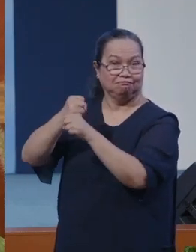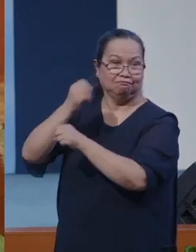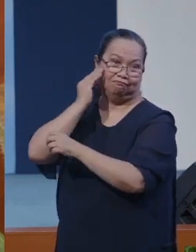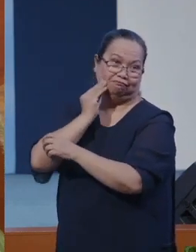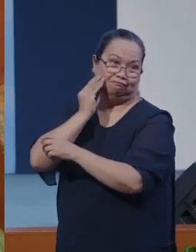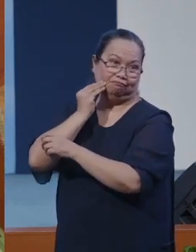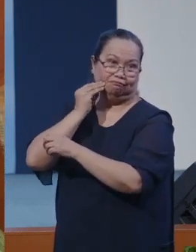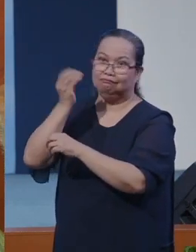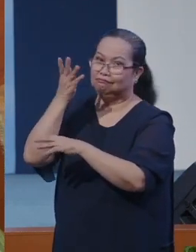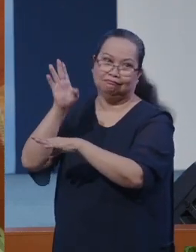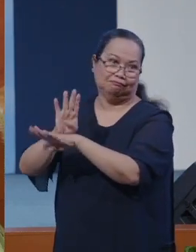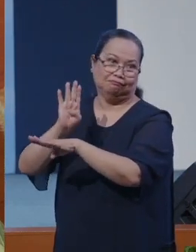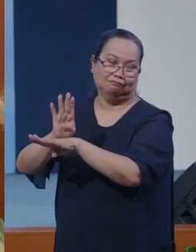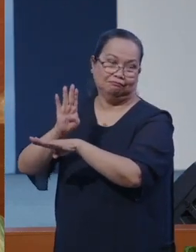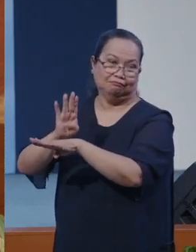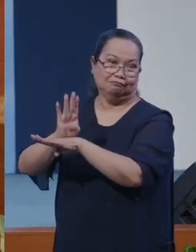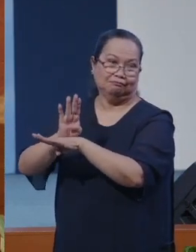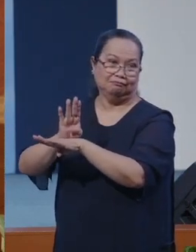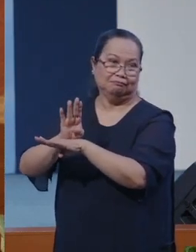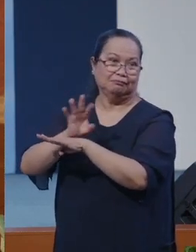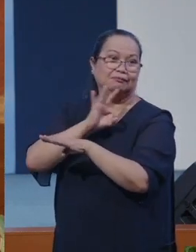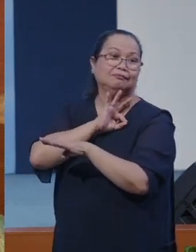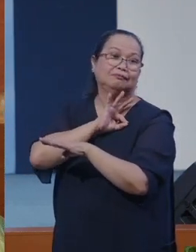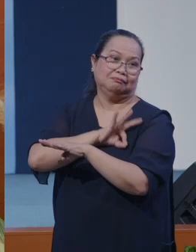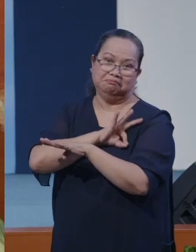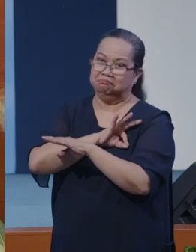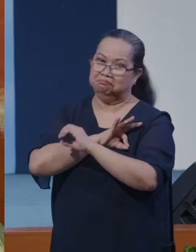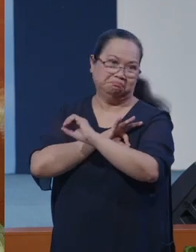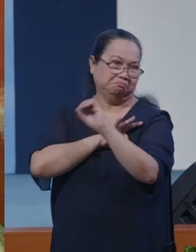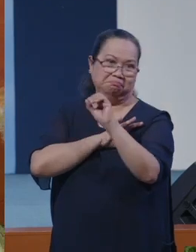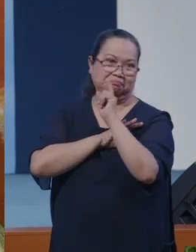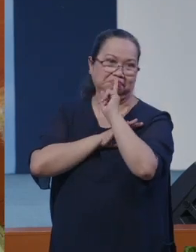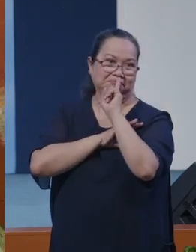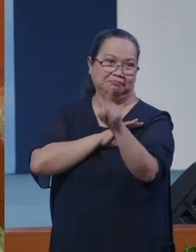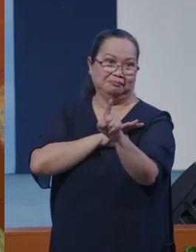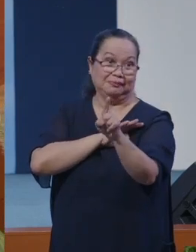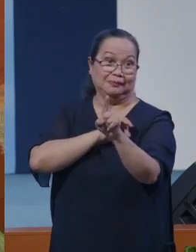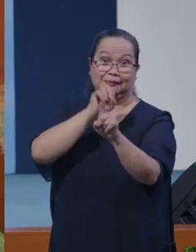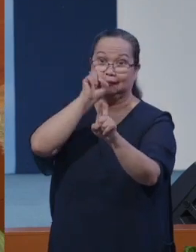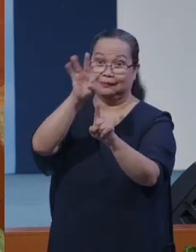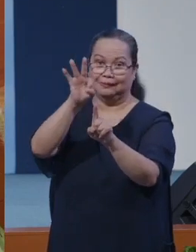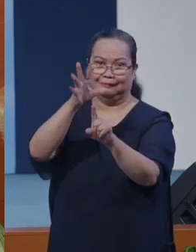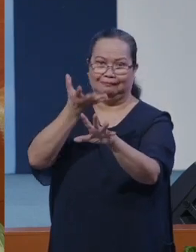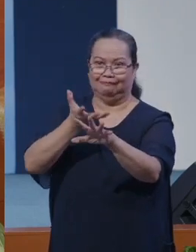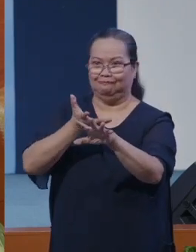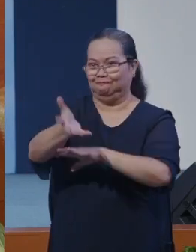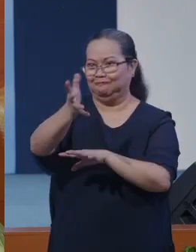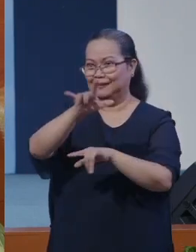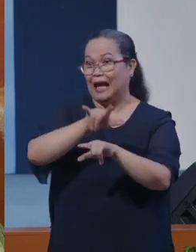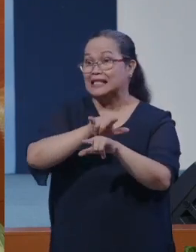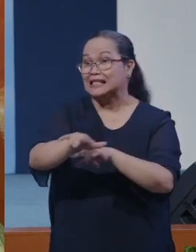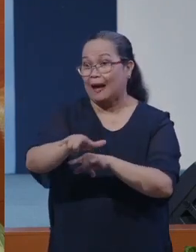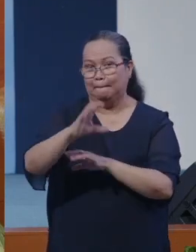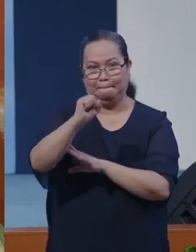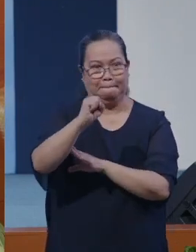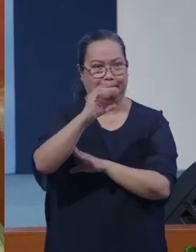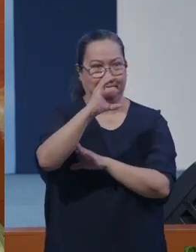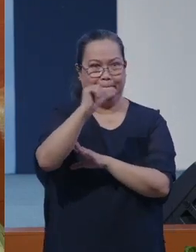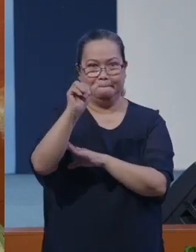pong negosyo na ganon ang gain. Kung meron man po, scam. O